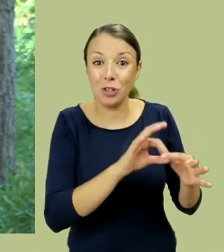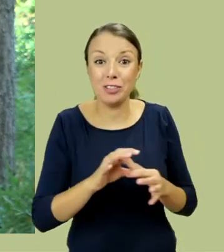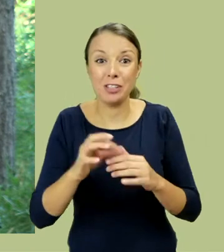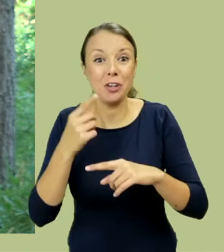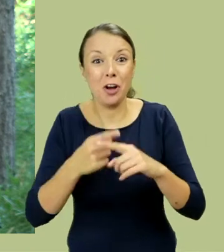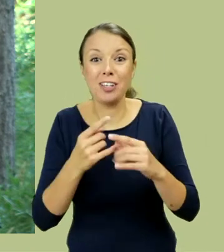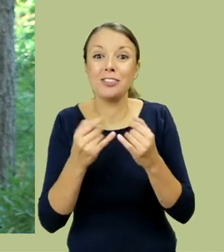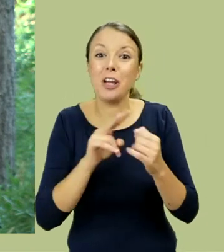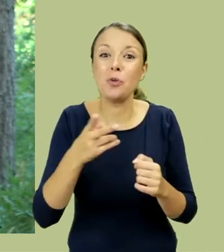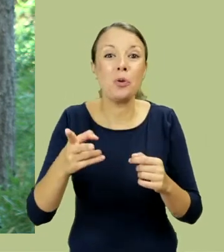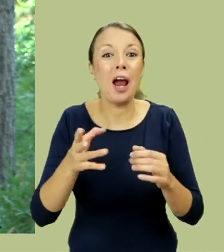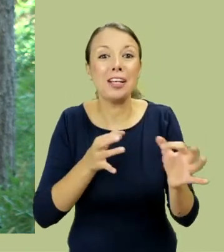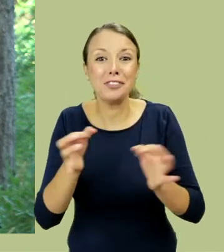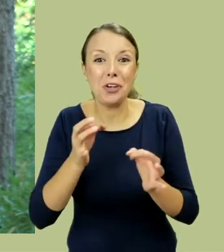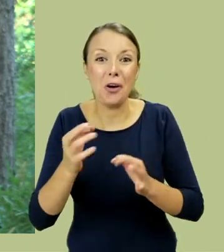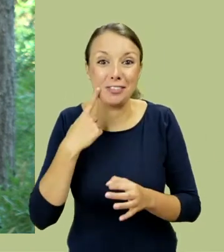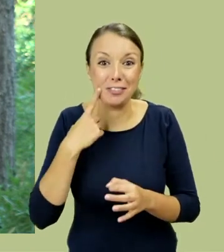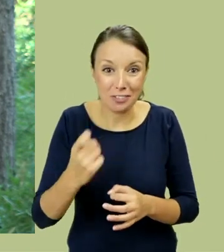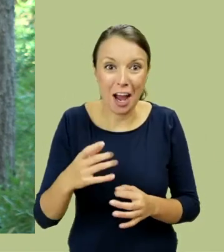tym epizodzie